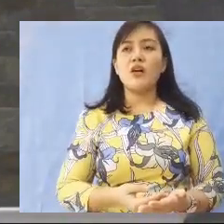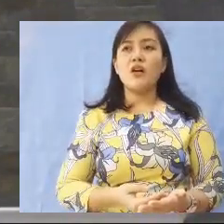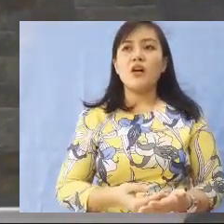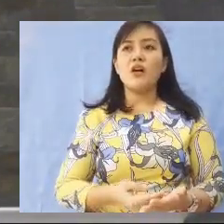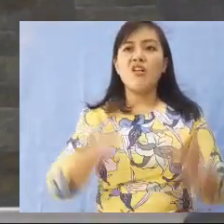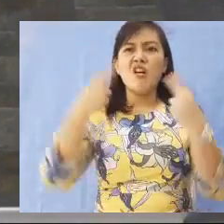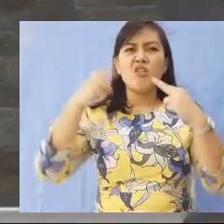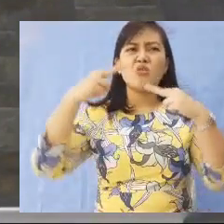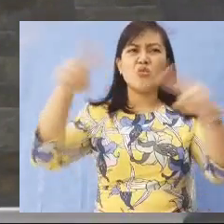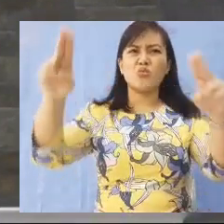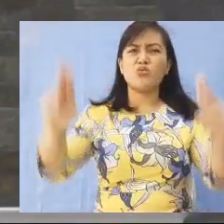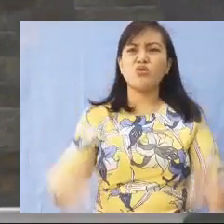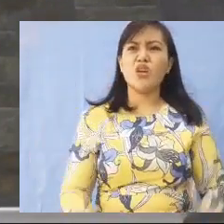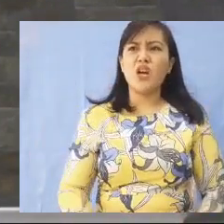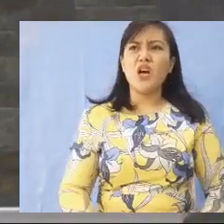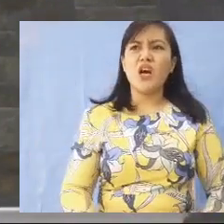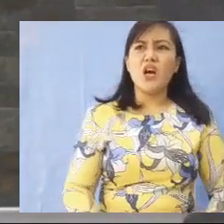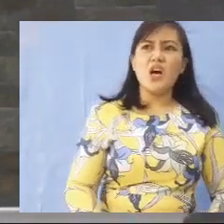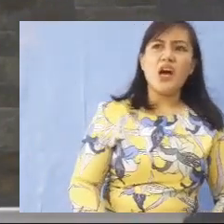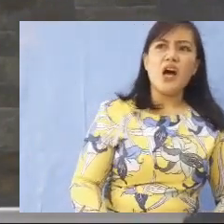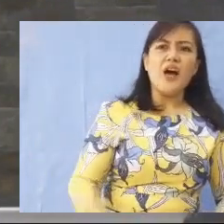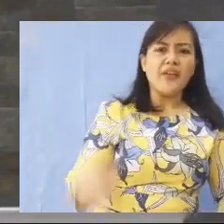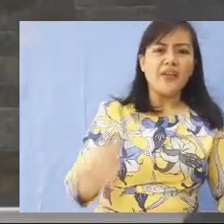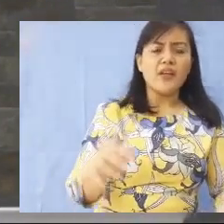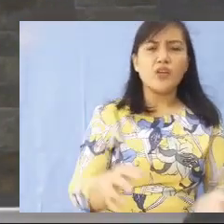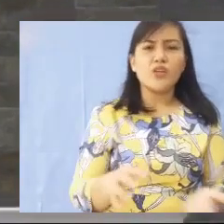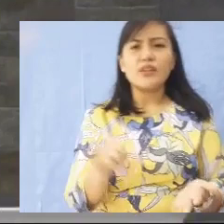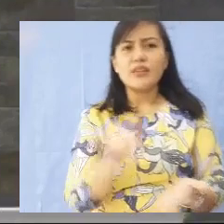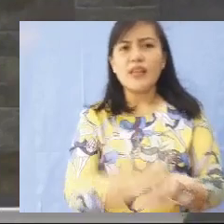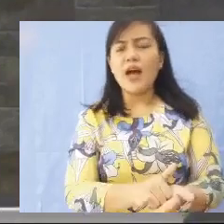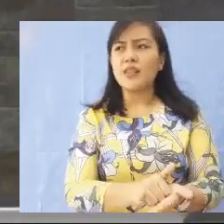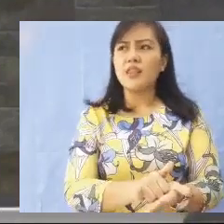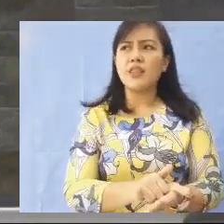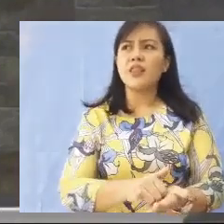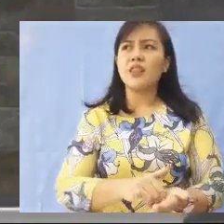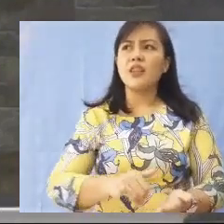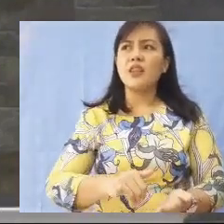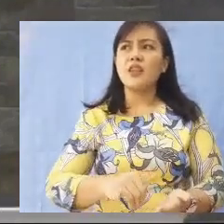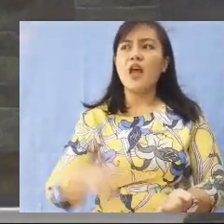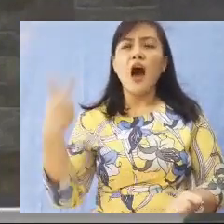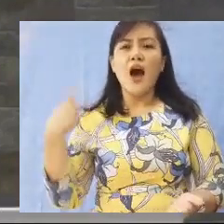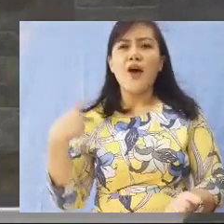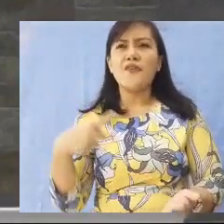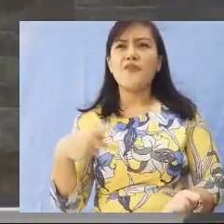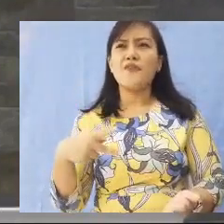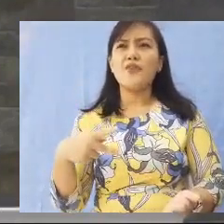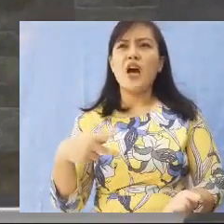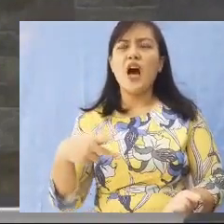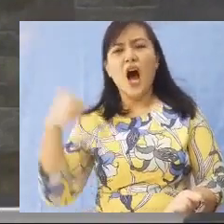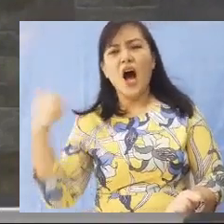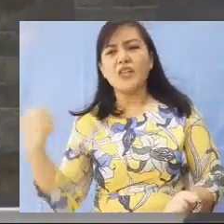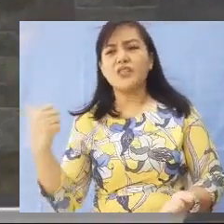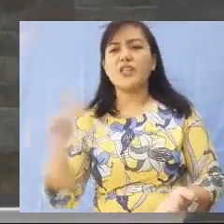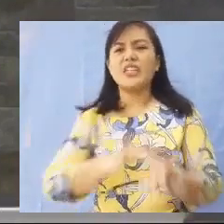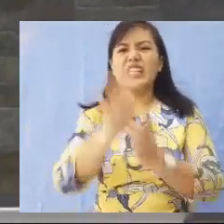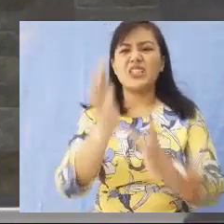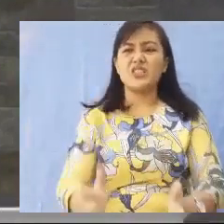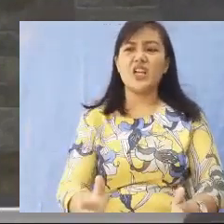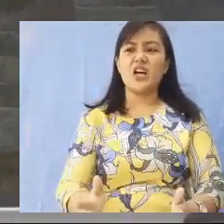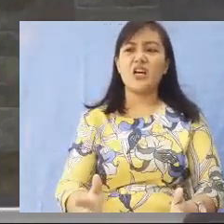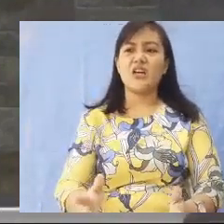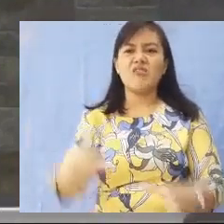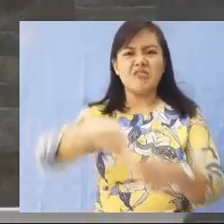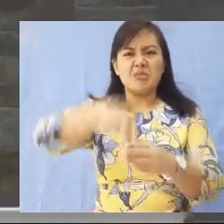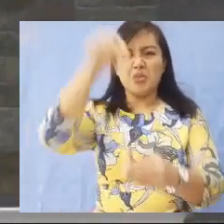gate. Nakakalungkot naman. Di ba?